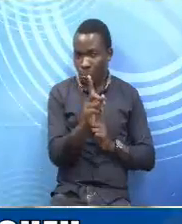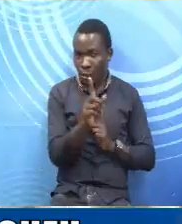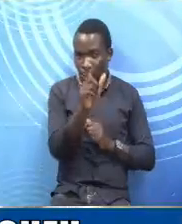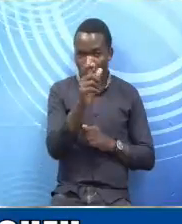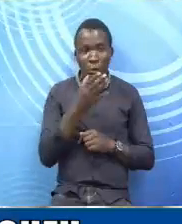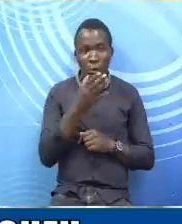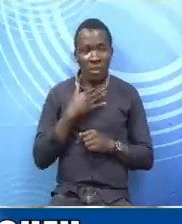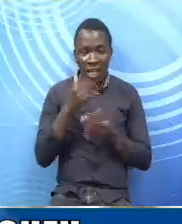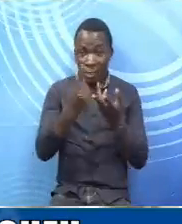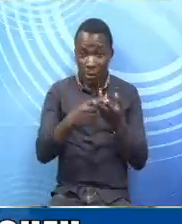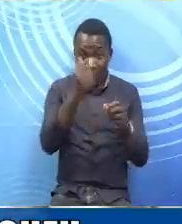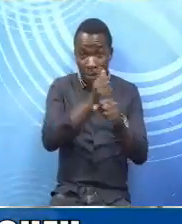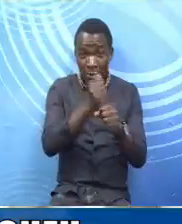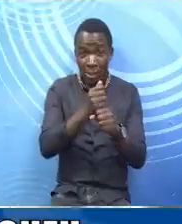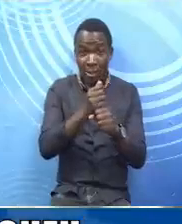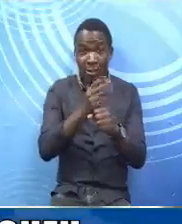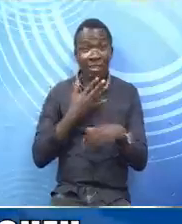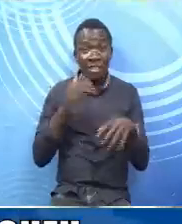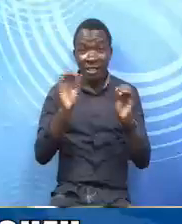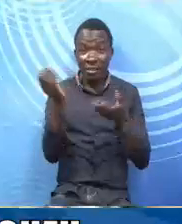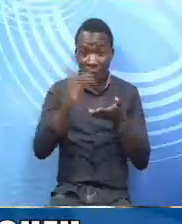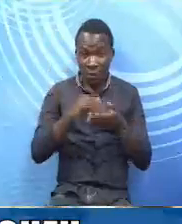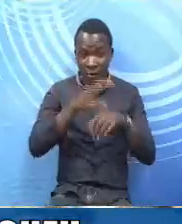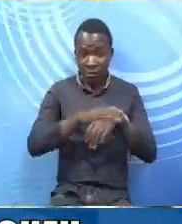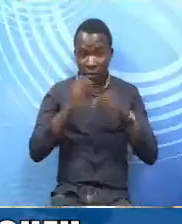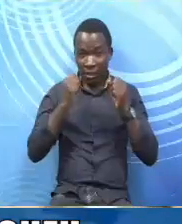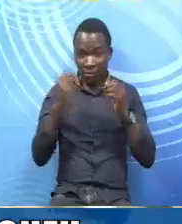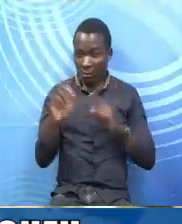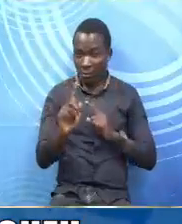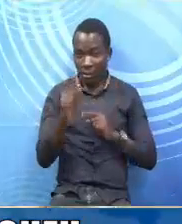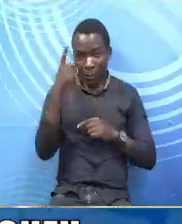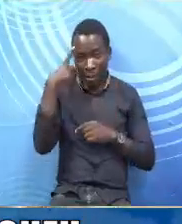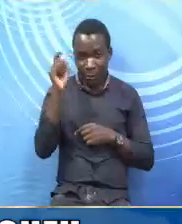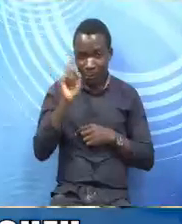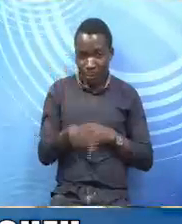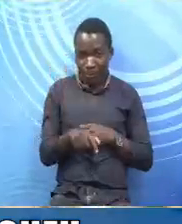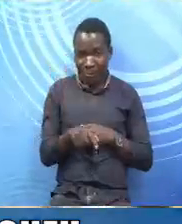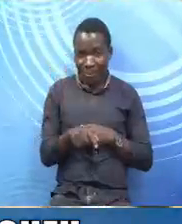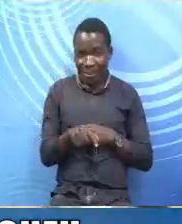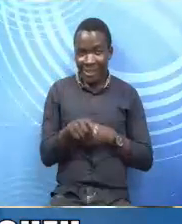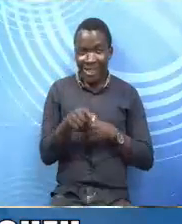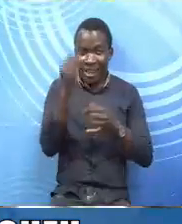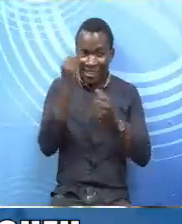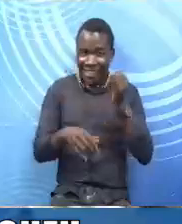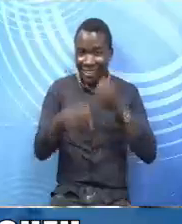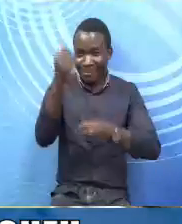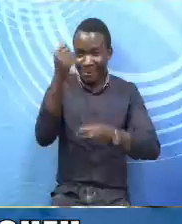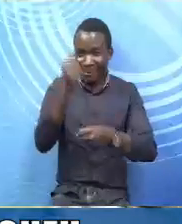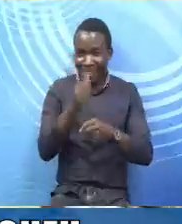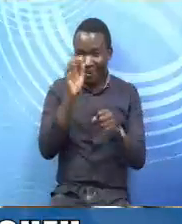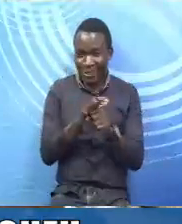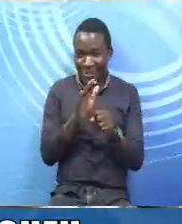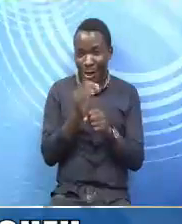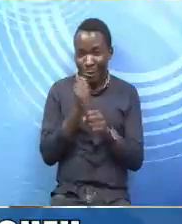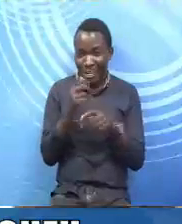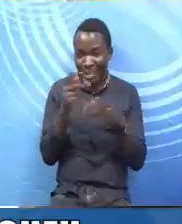ushaka gushaka agashaka utabishaka ntazongere kujya akubaganya abana b'abandi twari tuzi ko ari ikiremba amaze imyaka n'imyaka akora ahantu